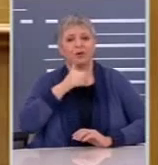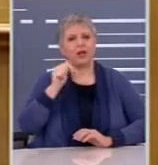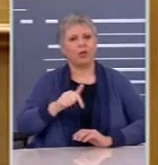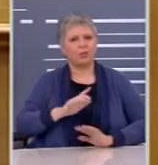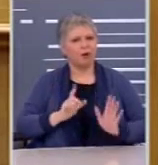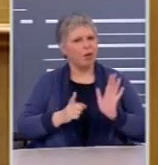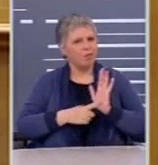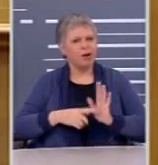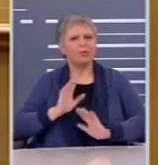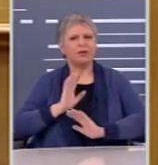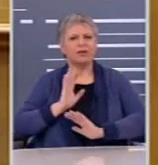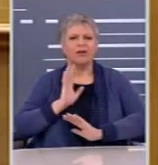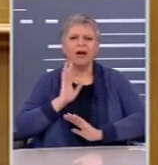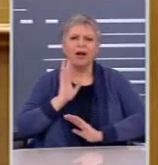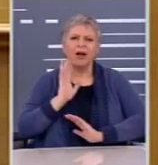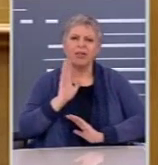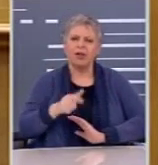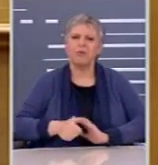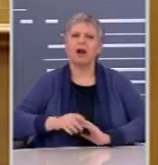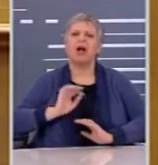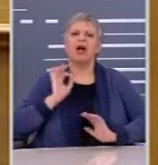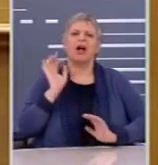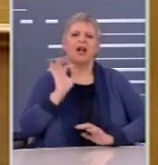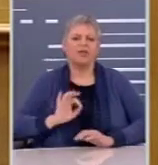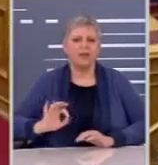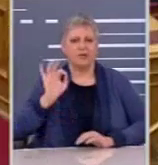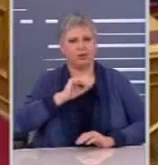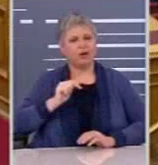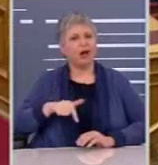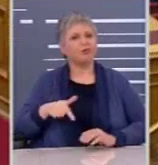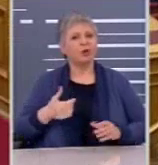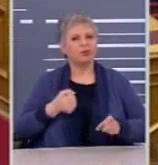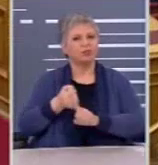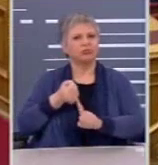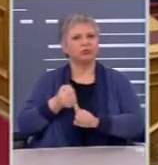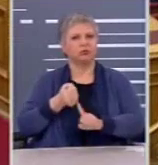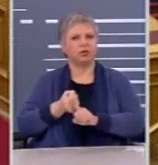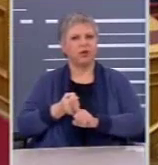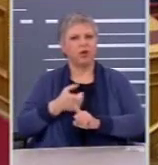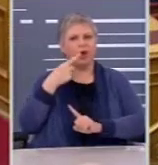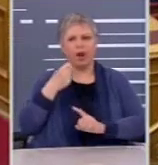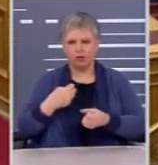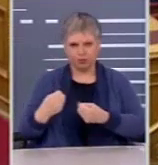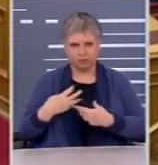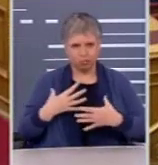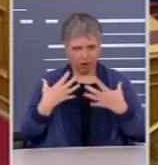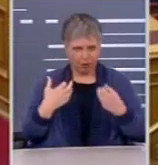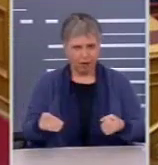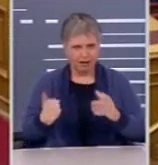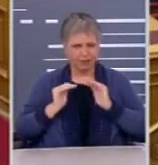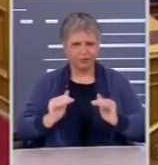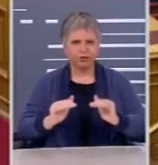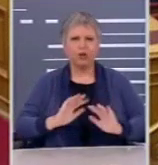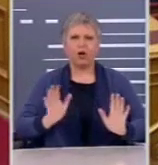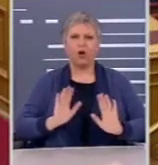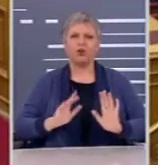και γίνονται επιτακτικά, γιατί τελικά τίποτα από όλα αυτά δεν είναι δεδομένο. Πόσο μάλλον σε μια συγκυρία η οποία ορίζεται από